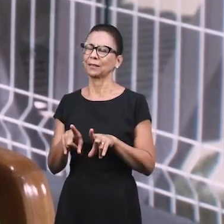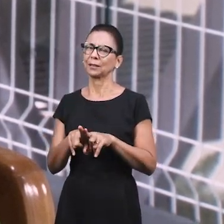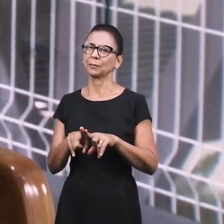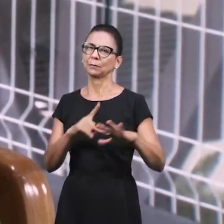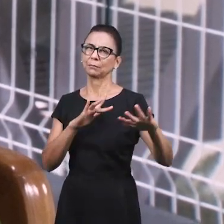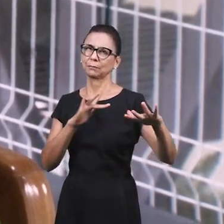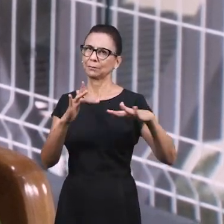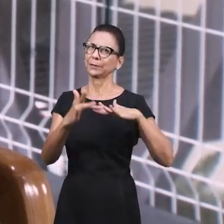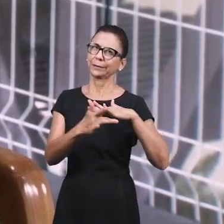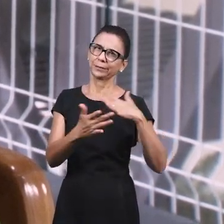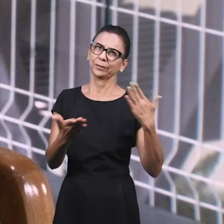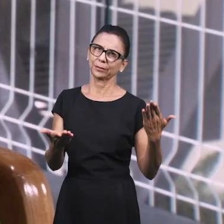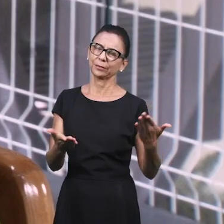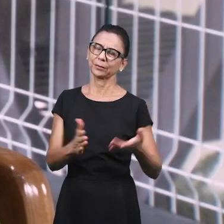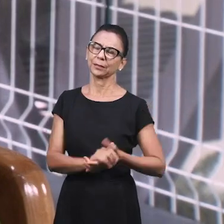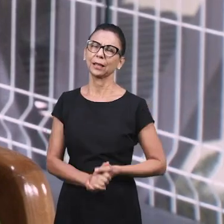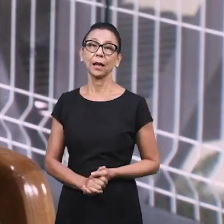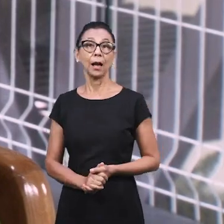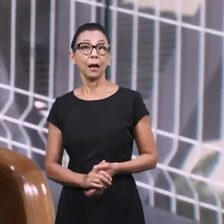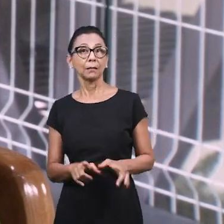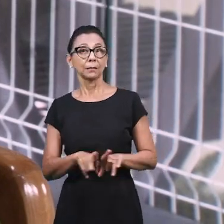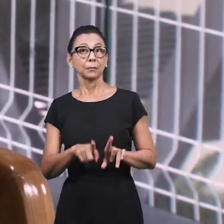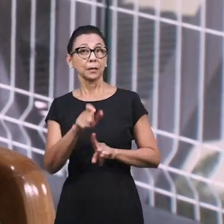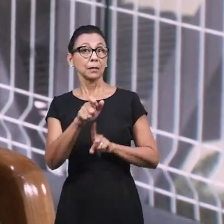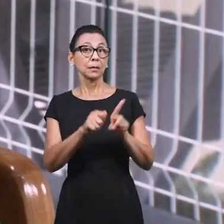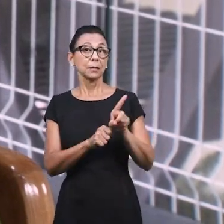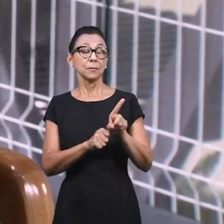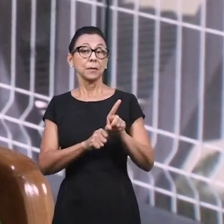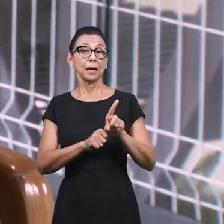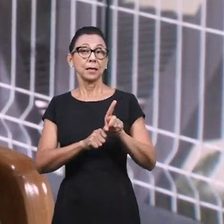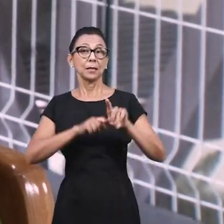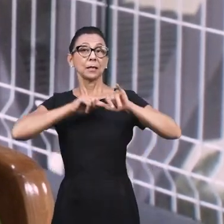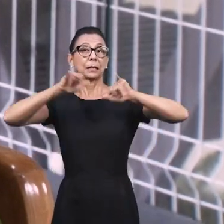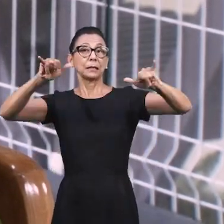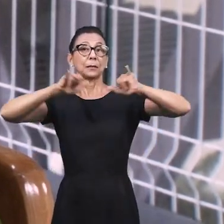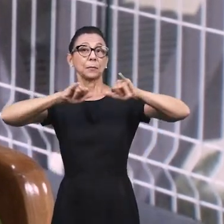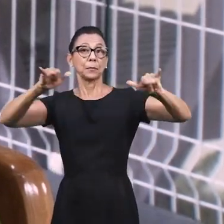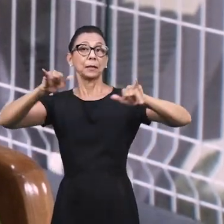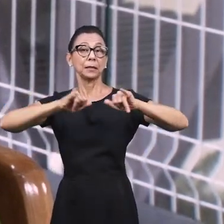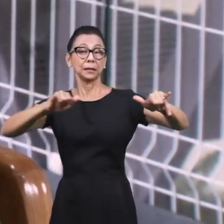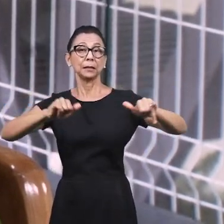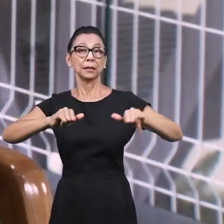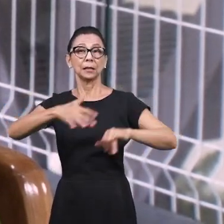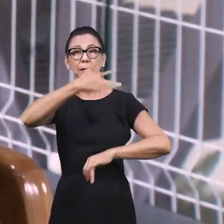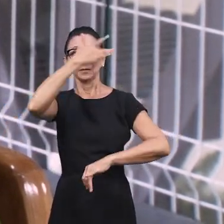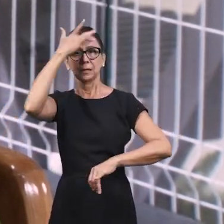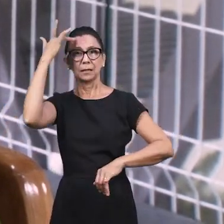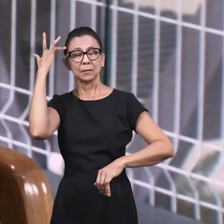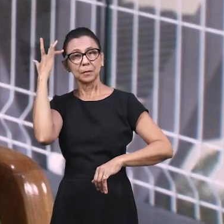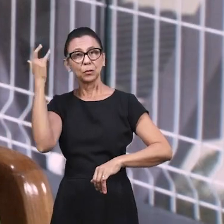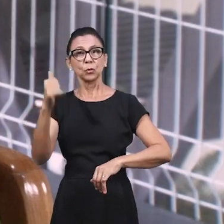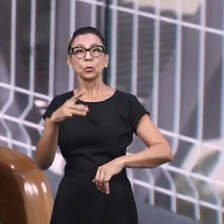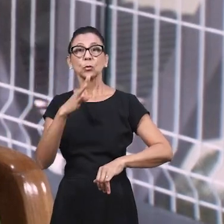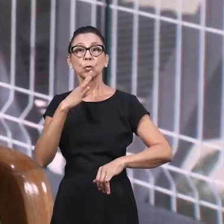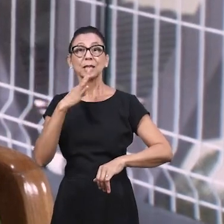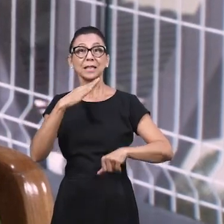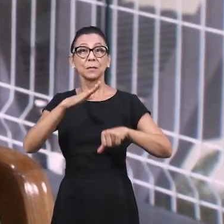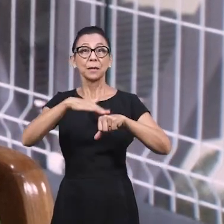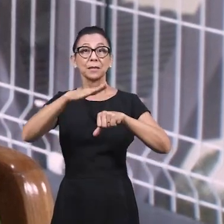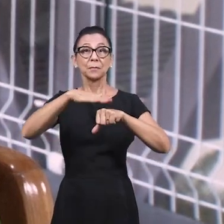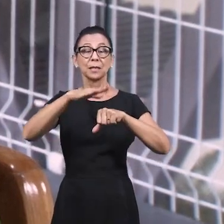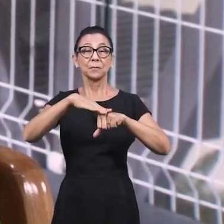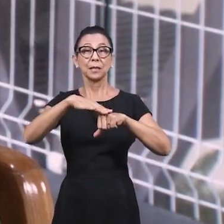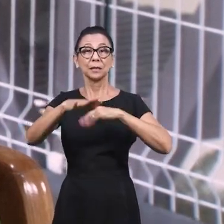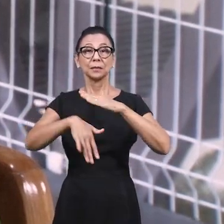applications. D'ailleurs, nous sommes dans ce mois dans une préoccupation que beaucoup de personnes connaissent votre canal.